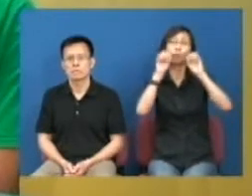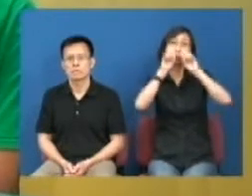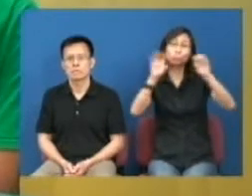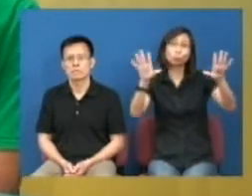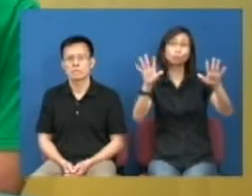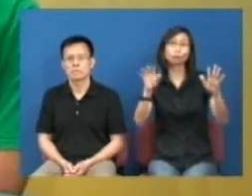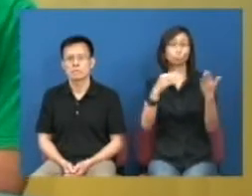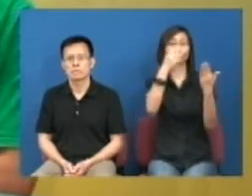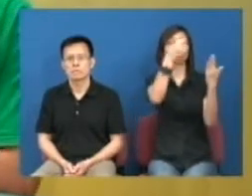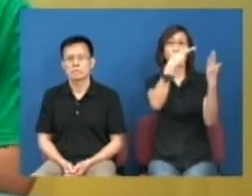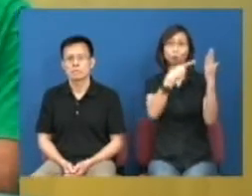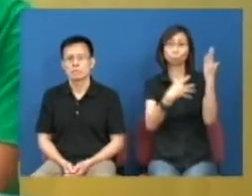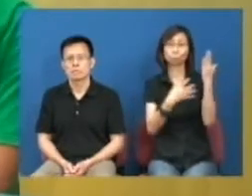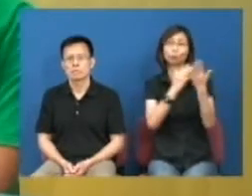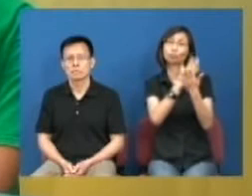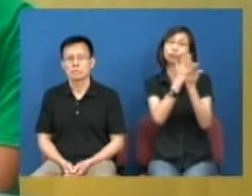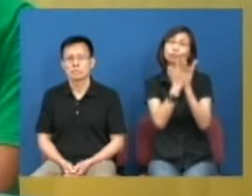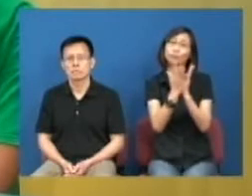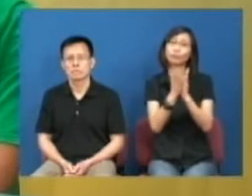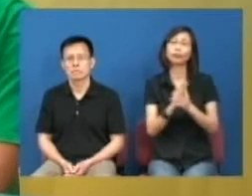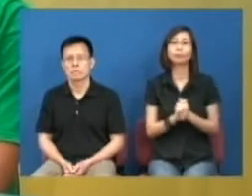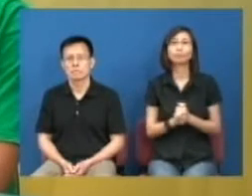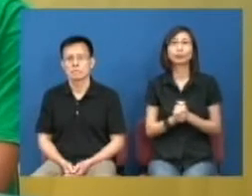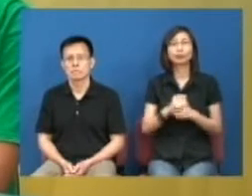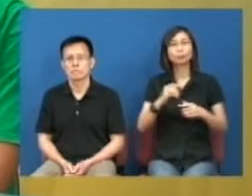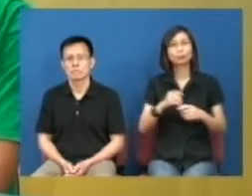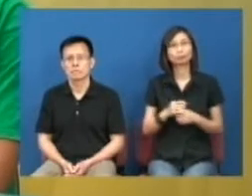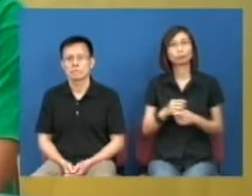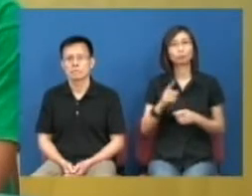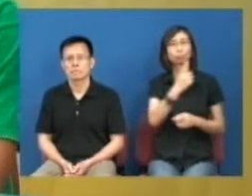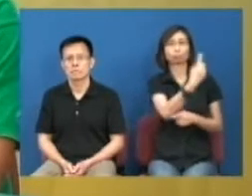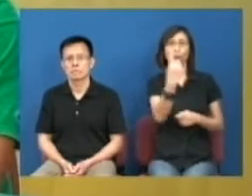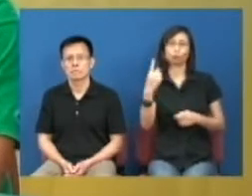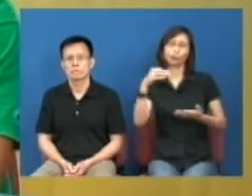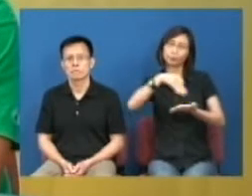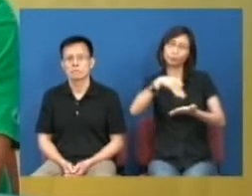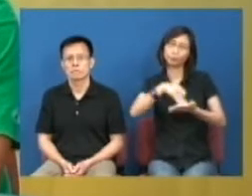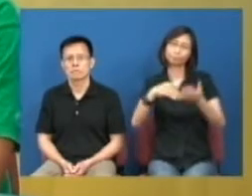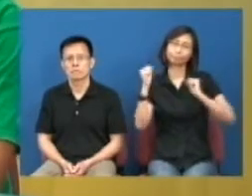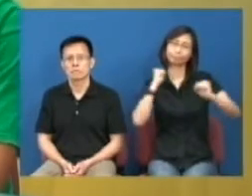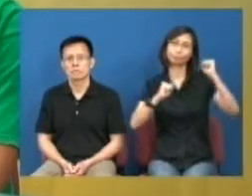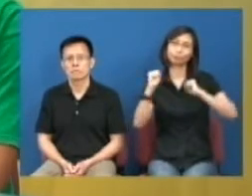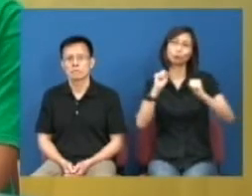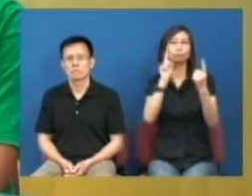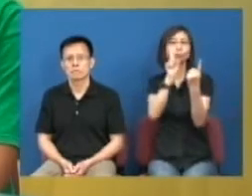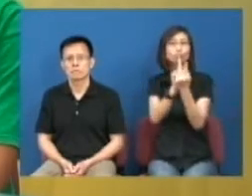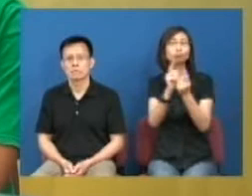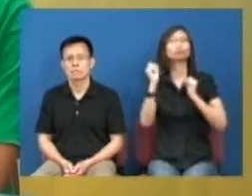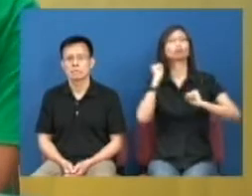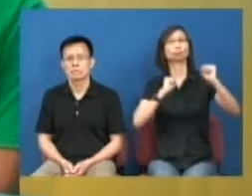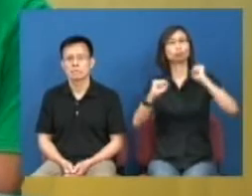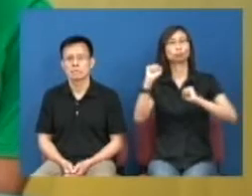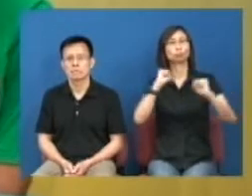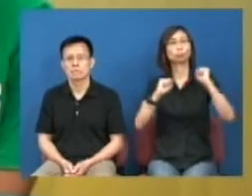哋會好覺得就係話你嗱，當然其實每個人參與嗰個運動，去到表達對於嗰個運動嘅一啲